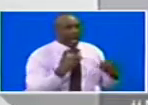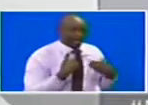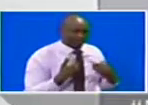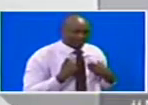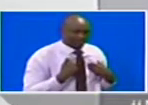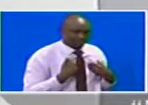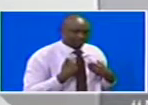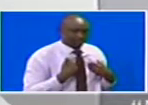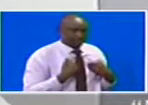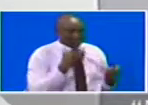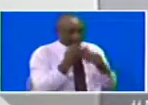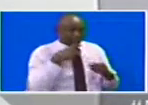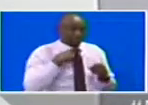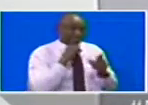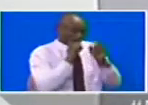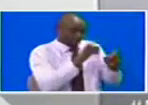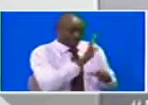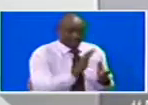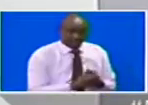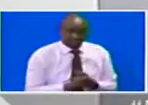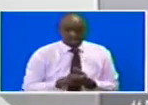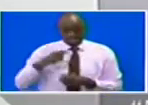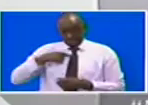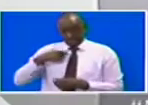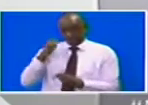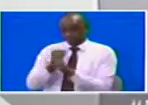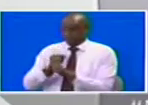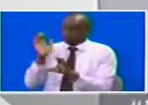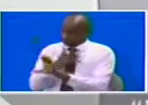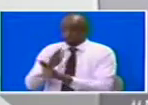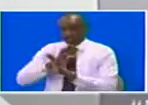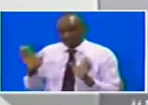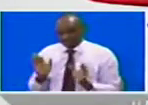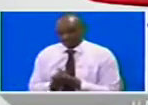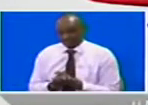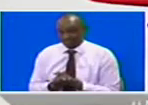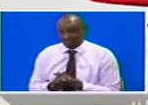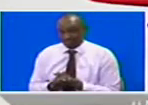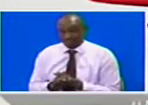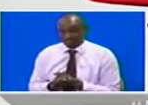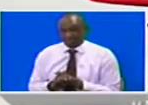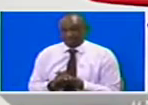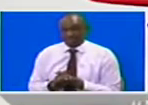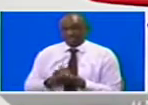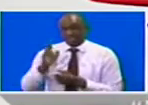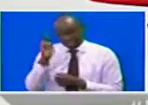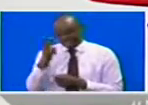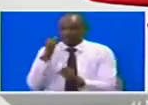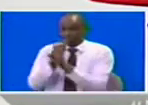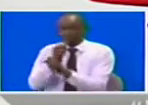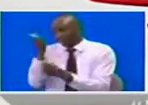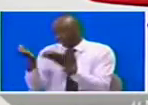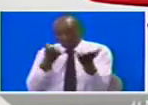mkati wako wa siku unatokana na hiyo taaluma yako? Kazi yangu ni muziki kwanza. Lakini pia vibarua